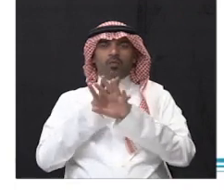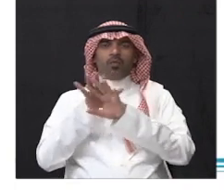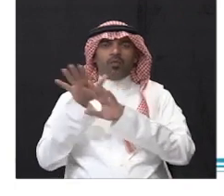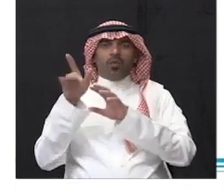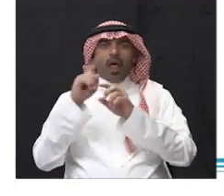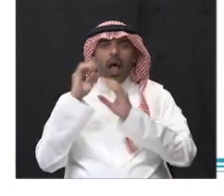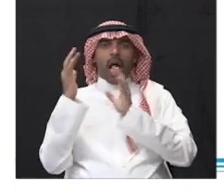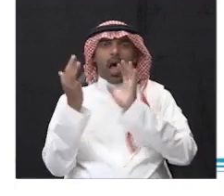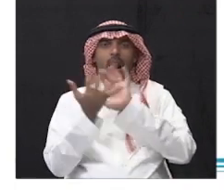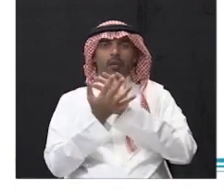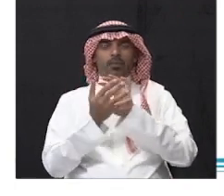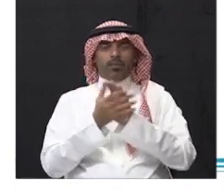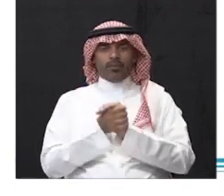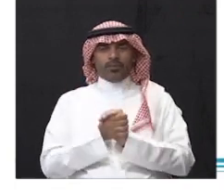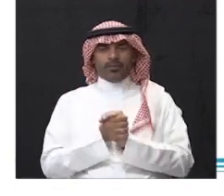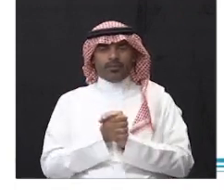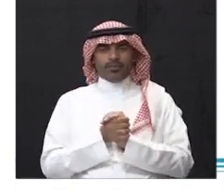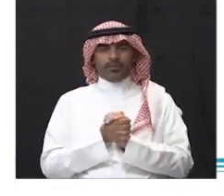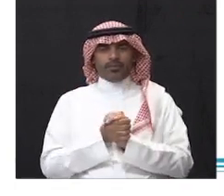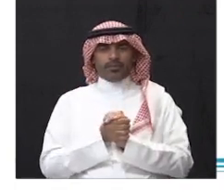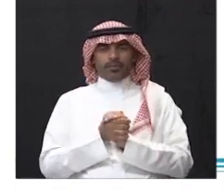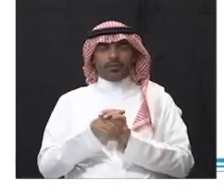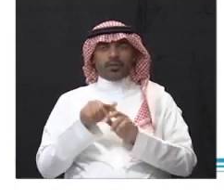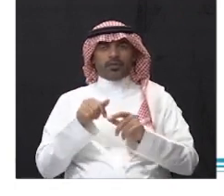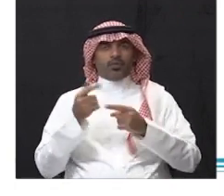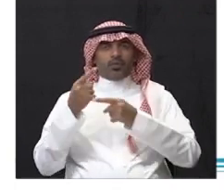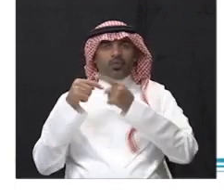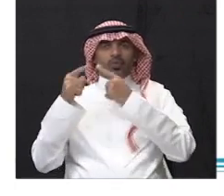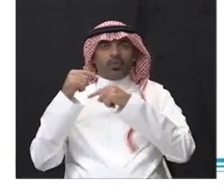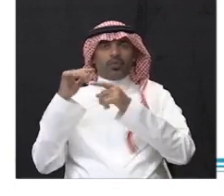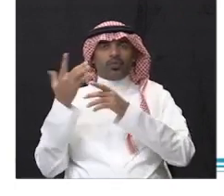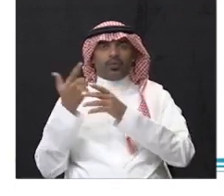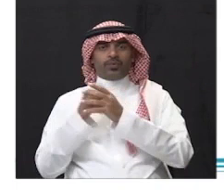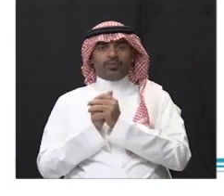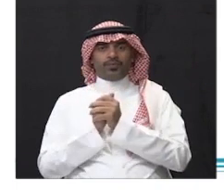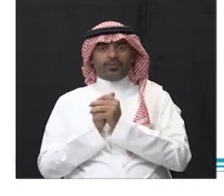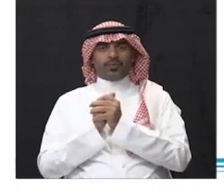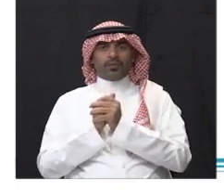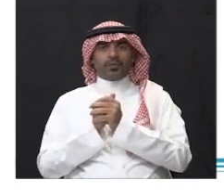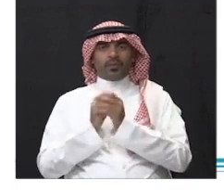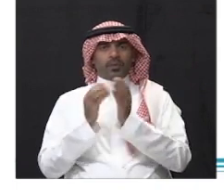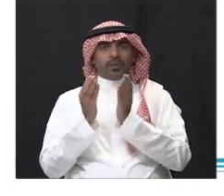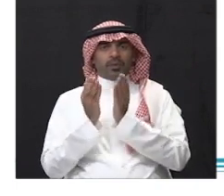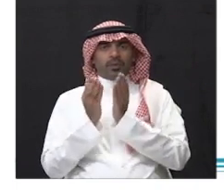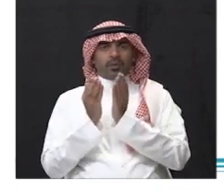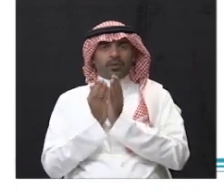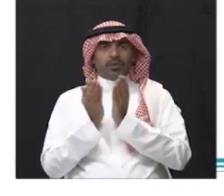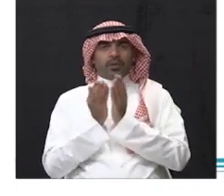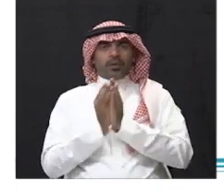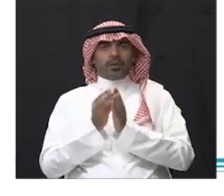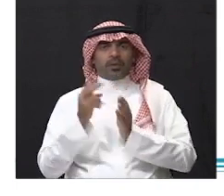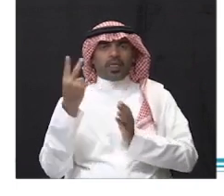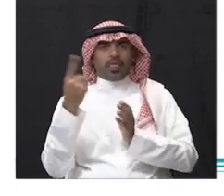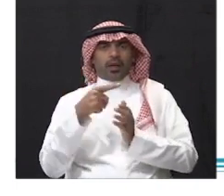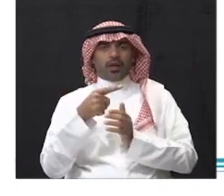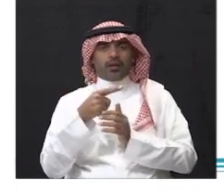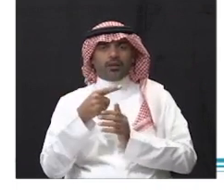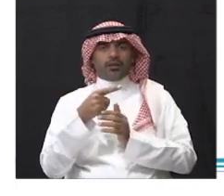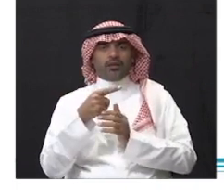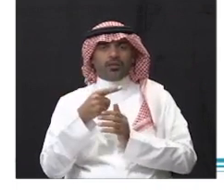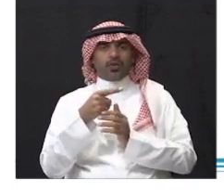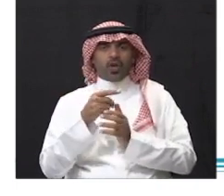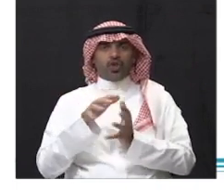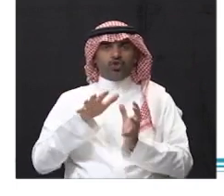في العالم يتم مراجعة الآتي: الدرس 12 الكشوف الجغرافية،